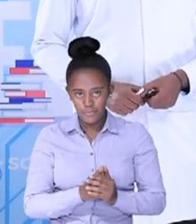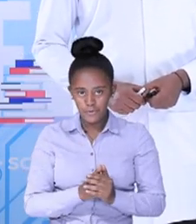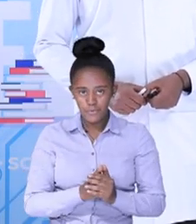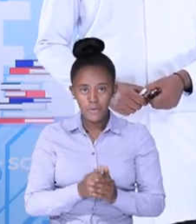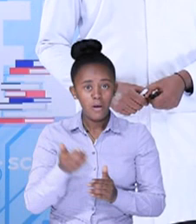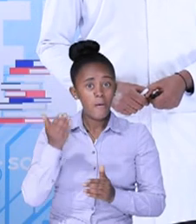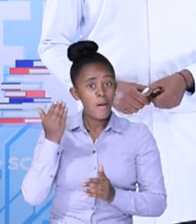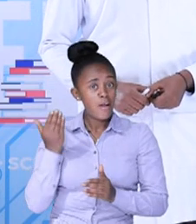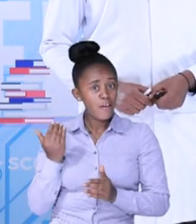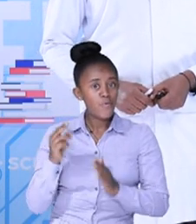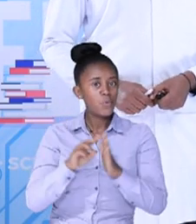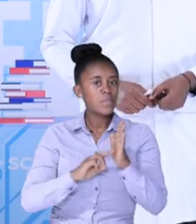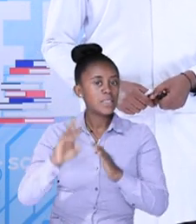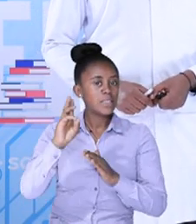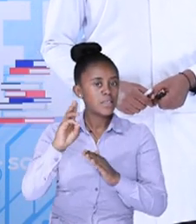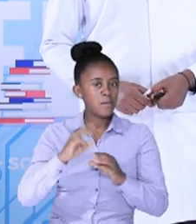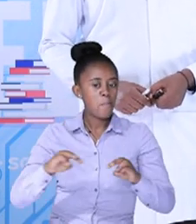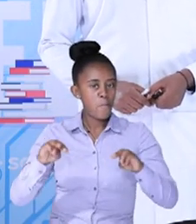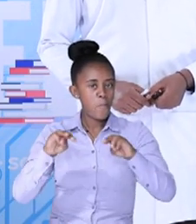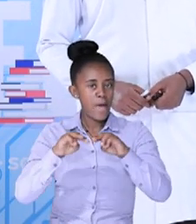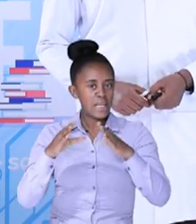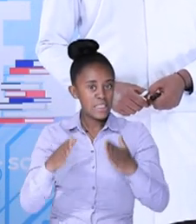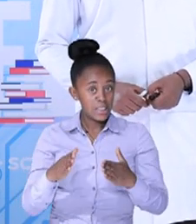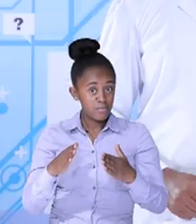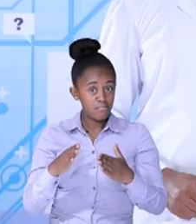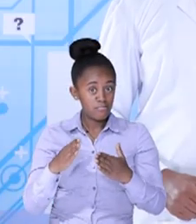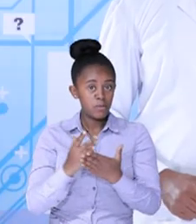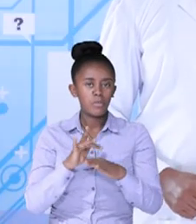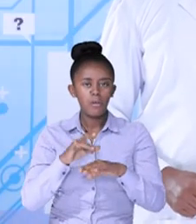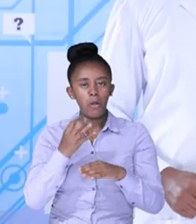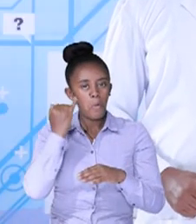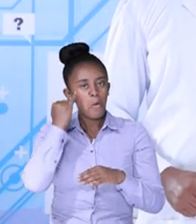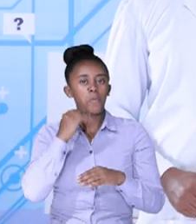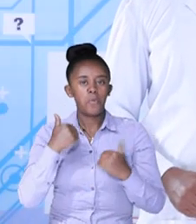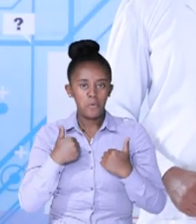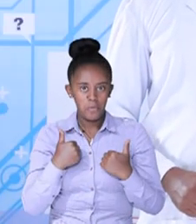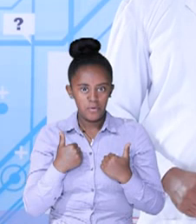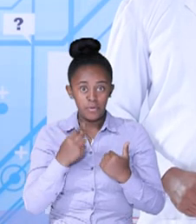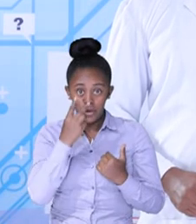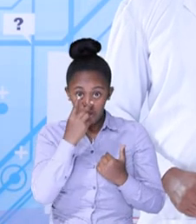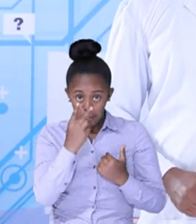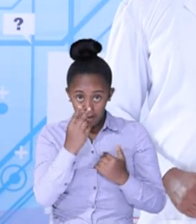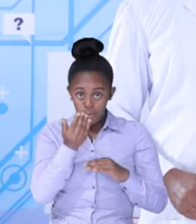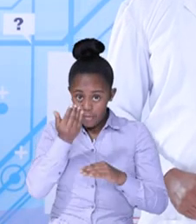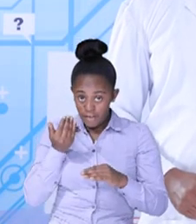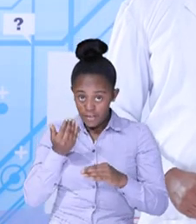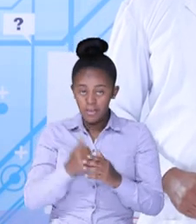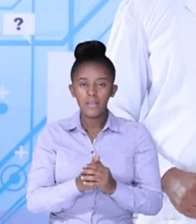ባለፈው የዩኒት 6 ማግኔቲዝም ትምህርታችን ላይ ያየናቸው ፖይንቶች አሉ። እነሱን ከማየታችን በፊት